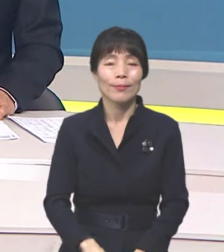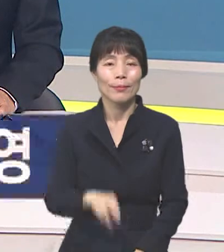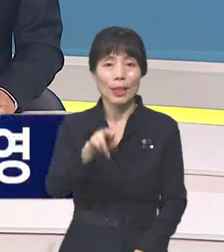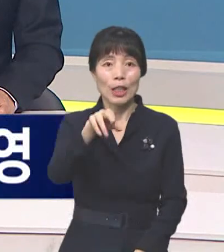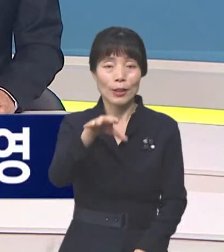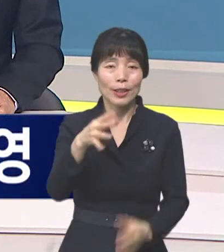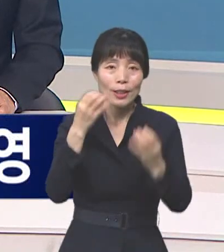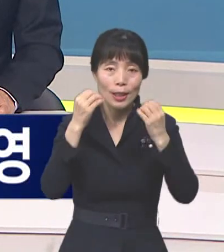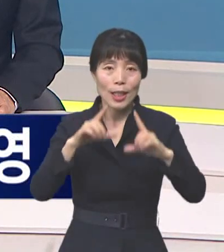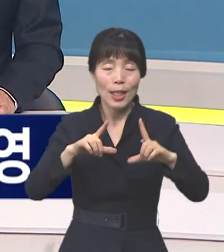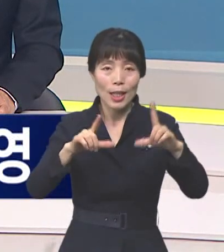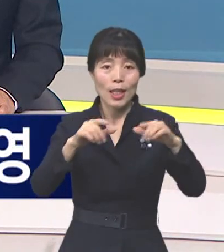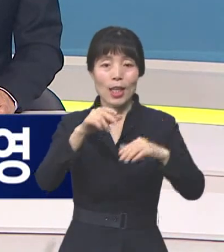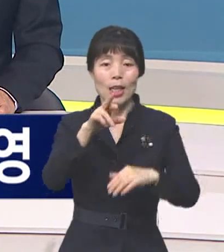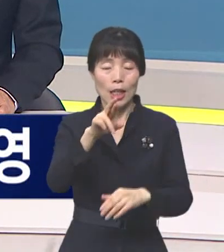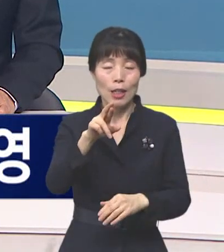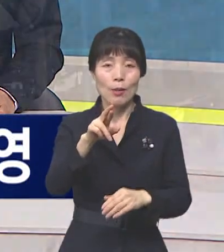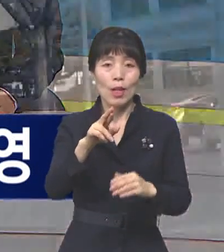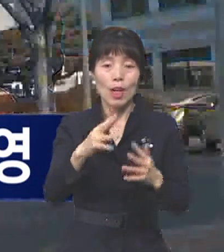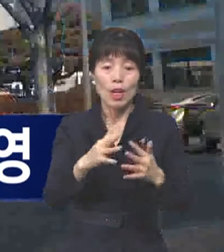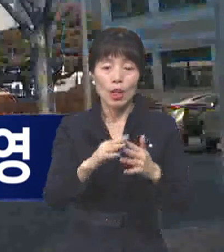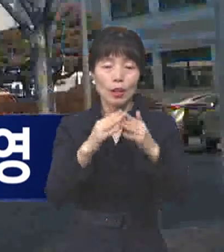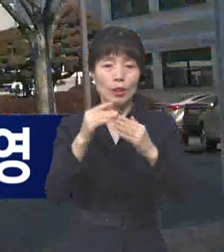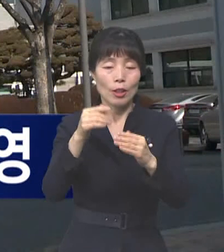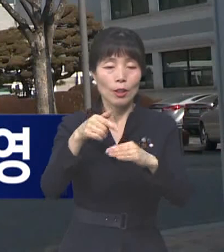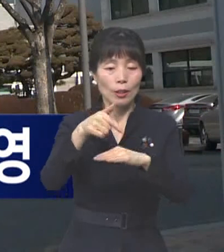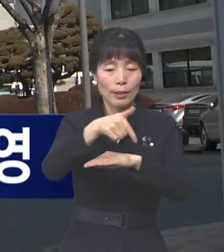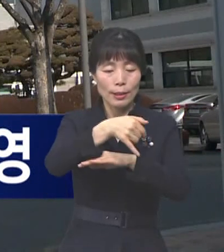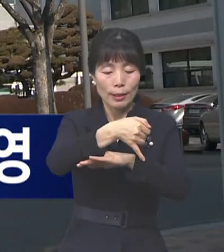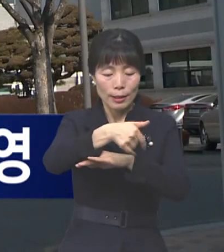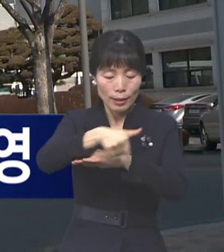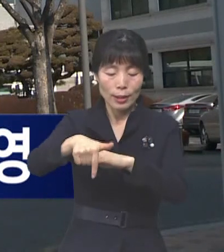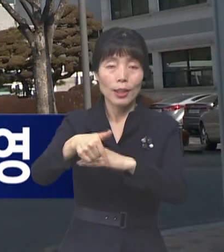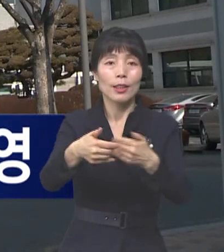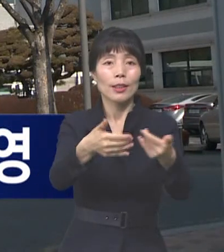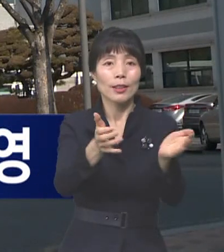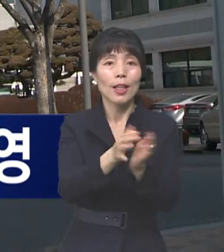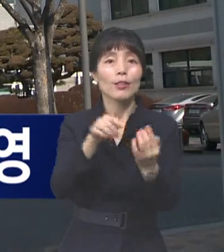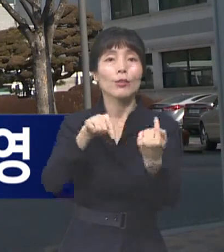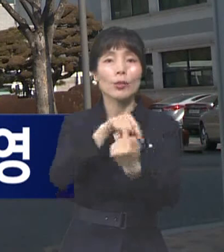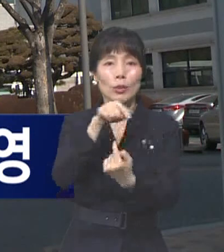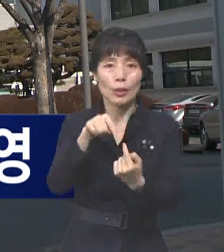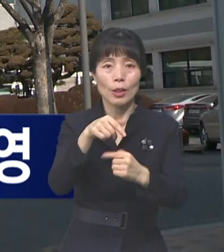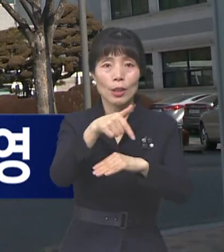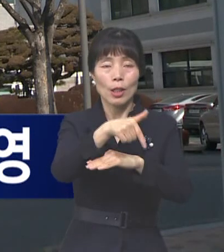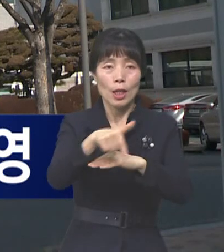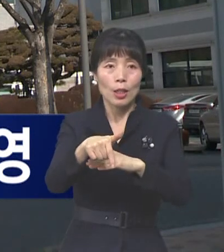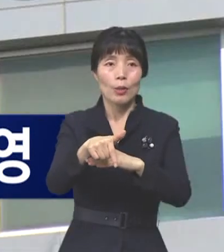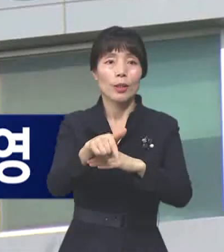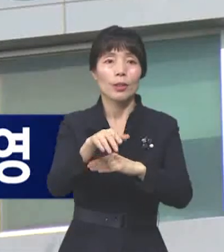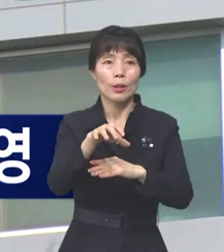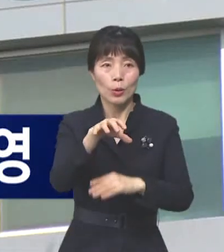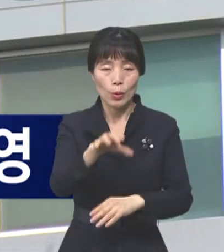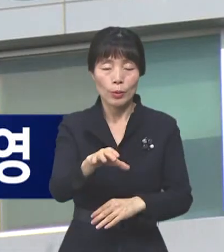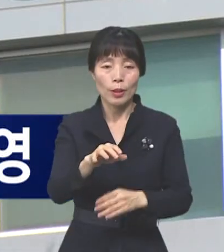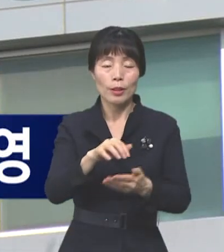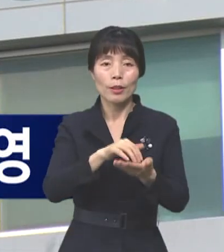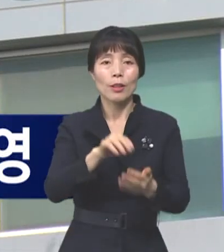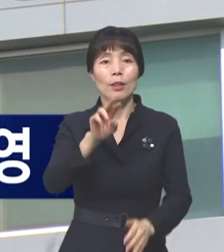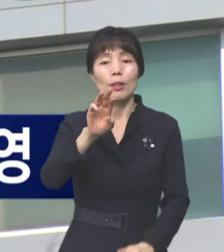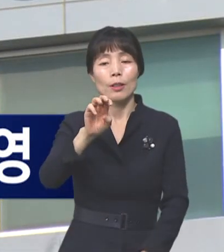강화군은 새해부터 강화군 건설기획단을 운영한다고 밝혔습니다. 강화군 토목직 공무원 39명으로